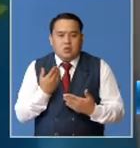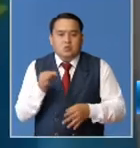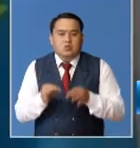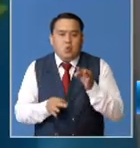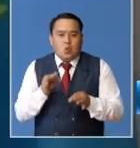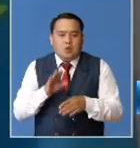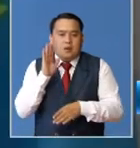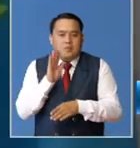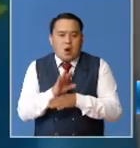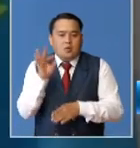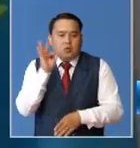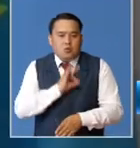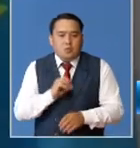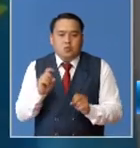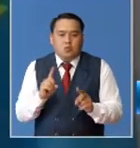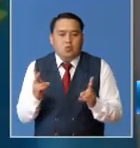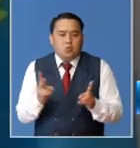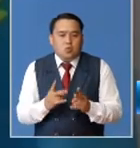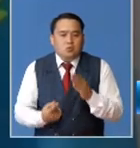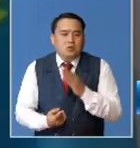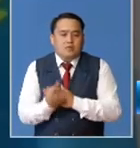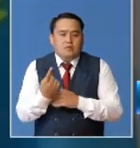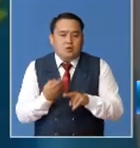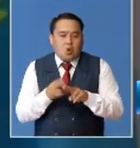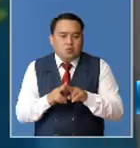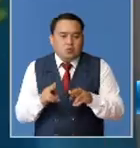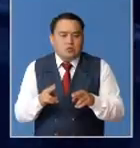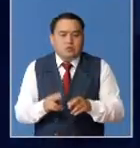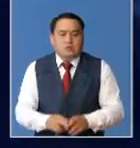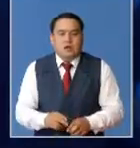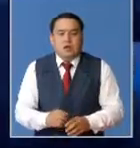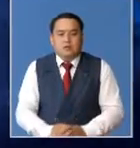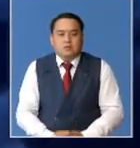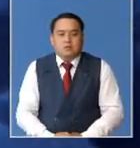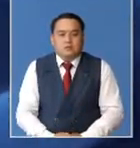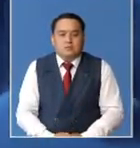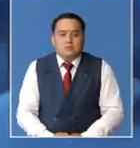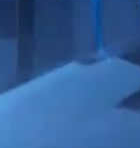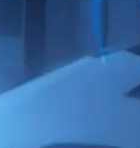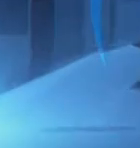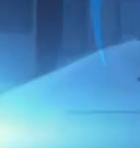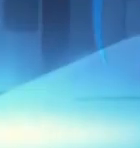вынес постановление о том, что необходимо возбудить дело о недонесении. Обзор подготовлен. Готовила